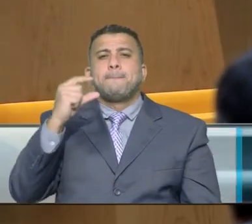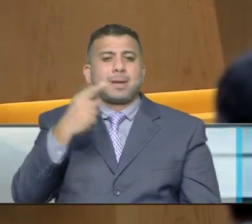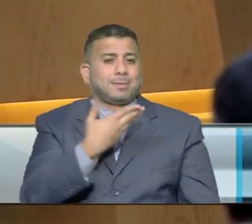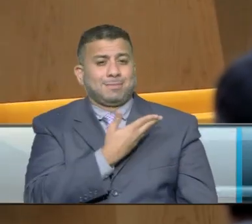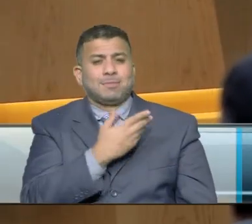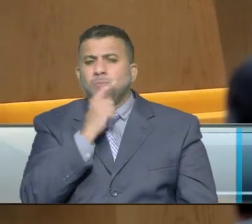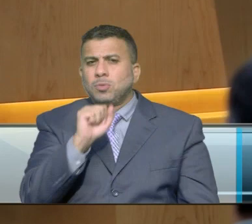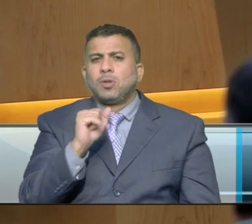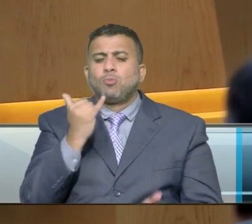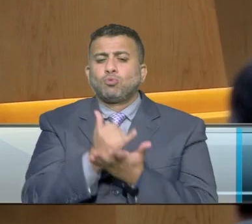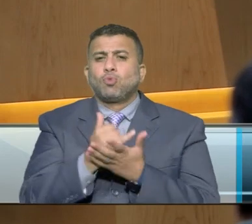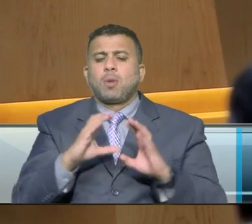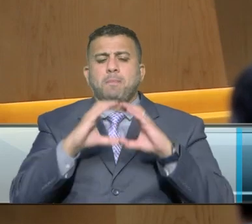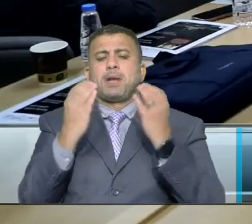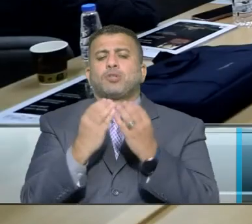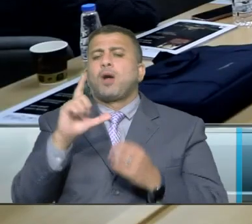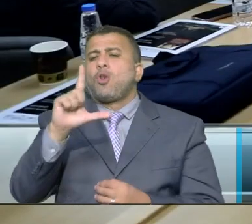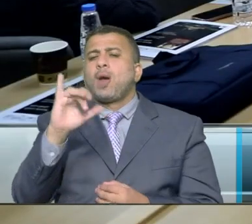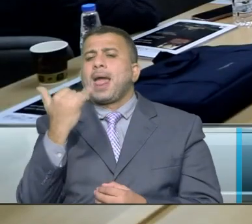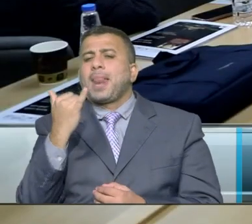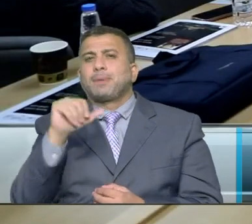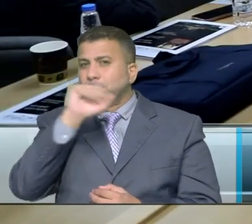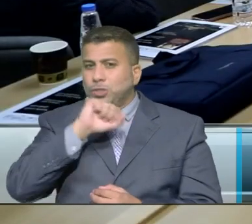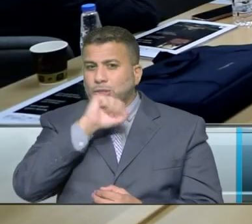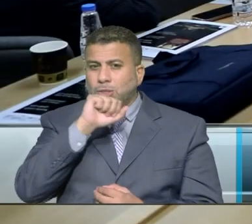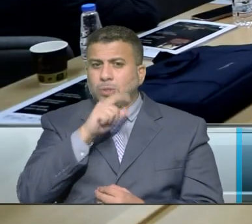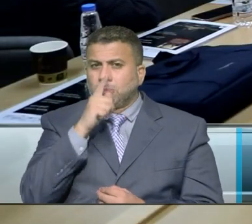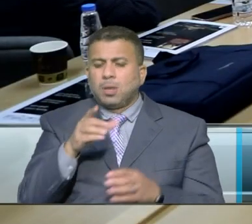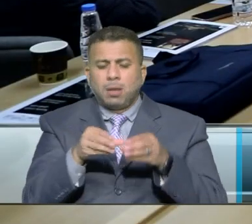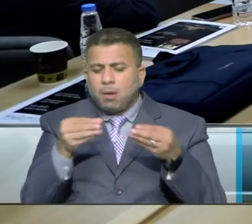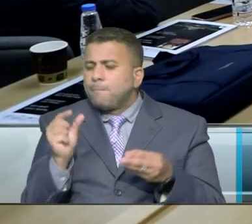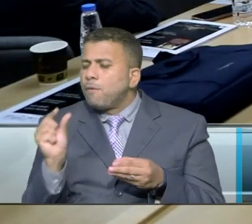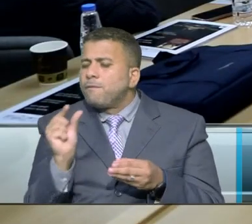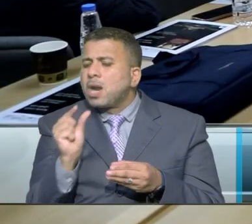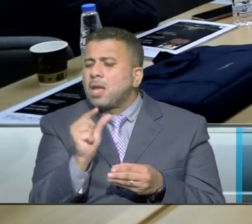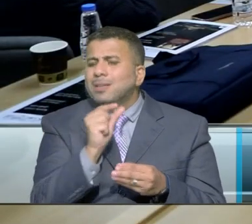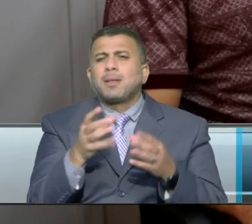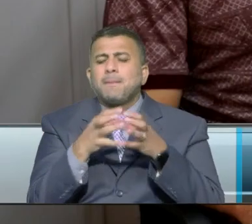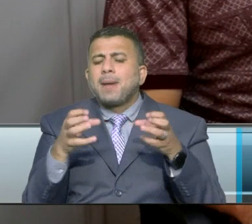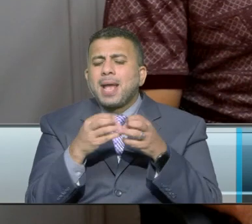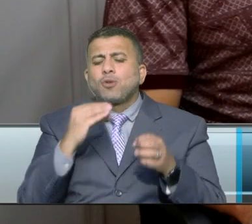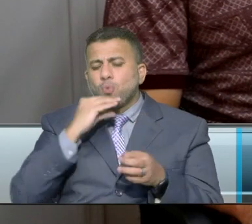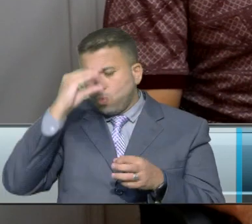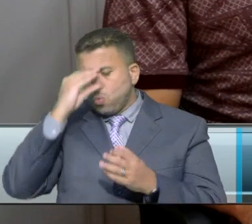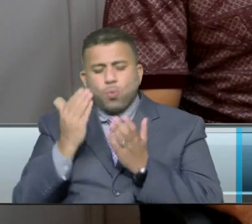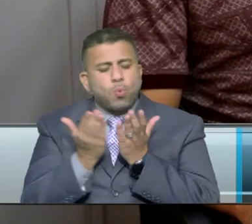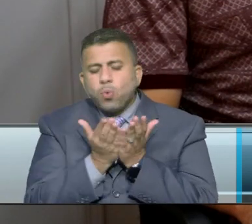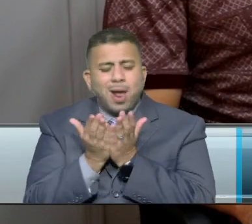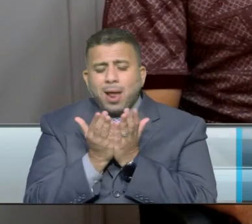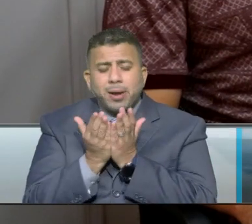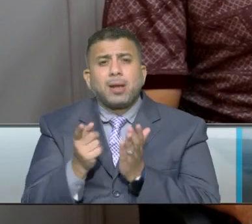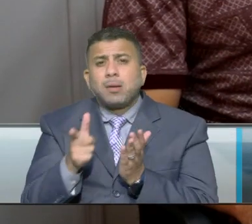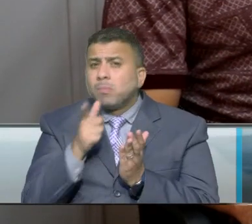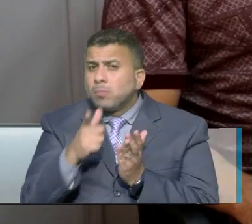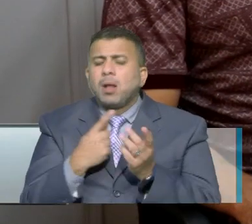امين وعامي مجمع اللغه العربيه بشارقه عن معاجم ومفرداتي واعجاز البيان القراني بالاضافه